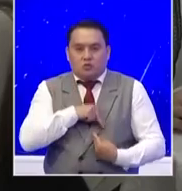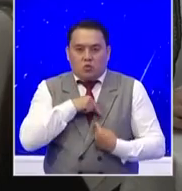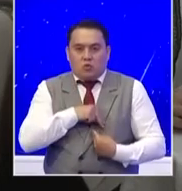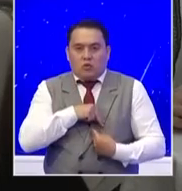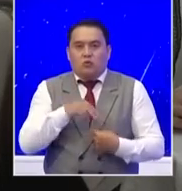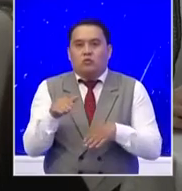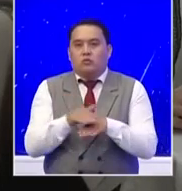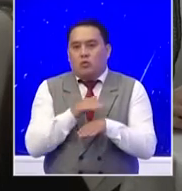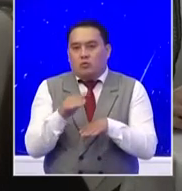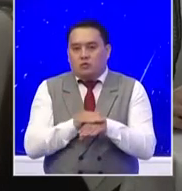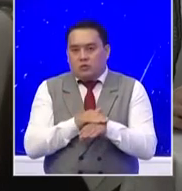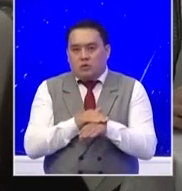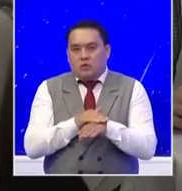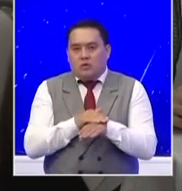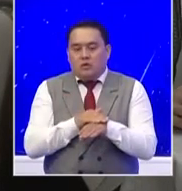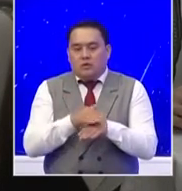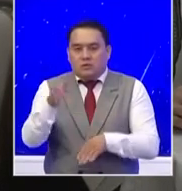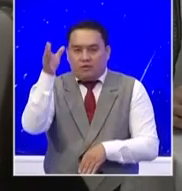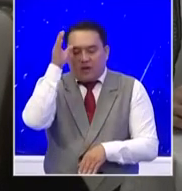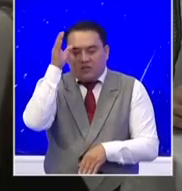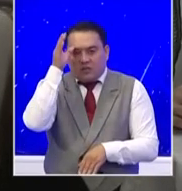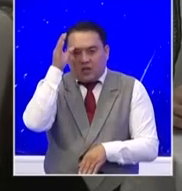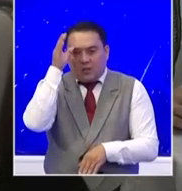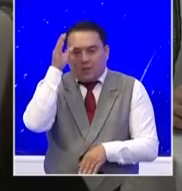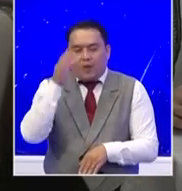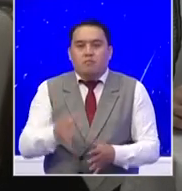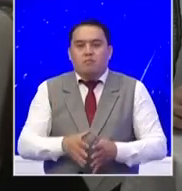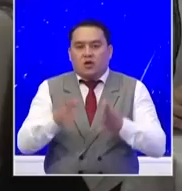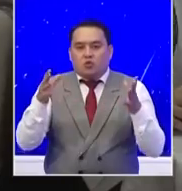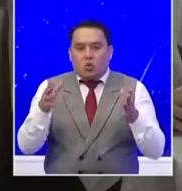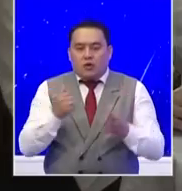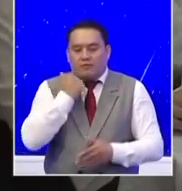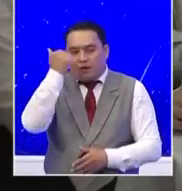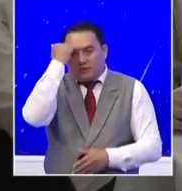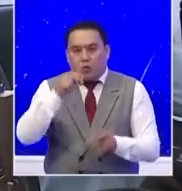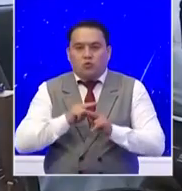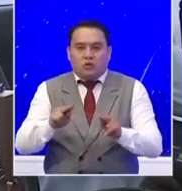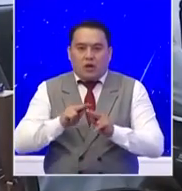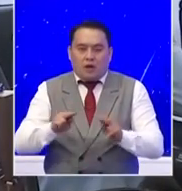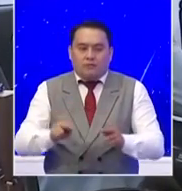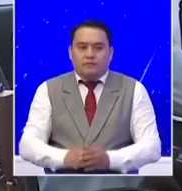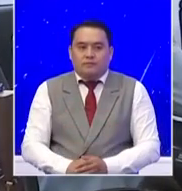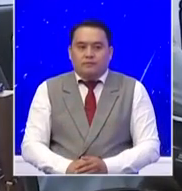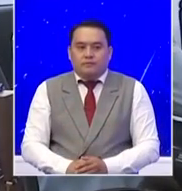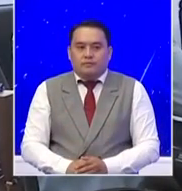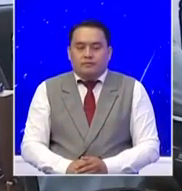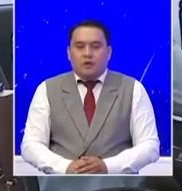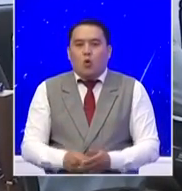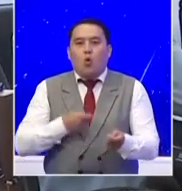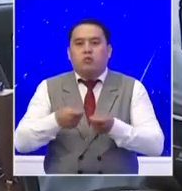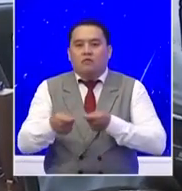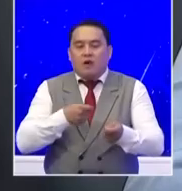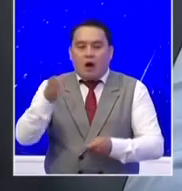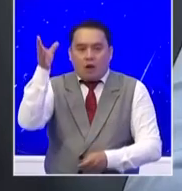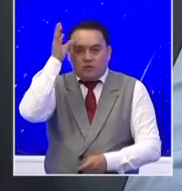за вашу доброту, за ваши знания. Большое спасибо вам, учителя. В свою очередь, руководство управления